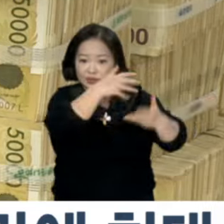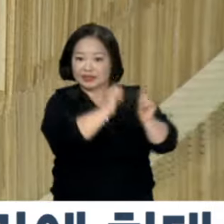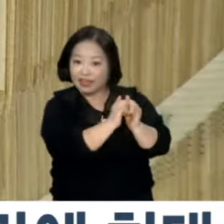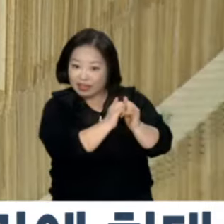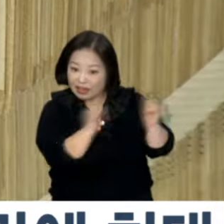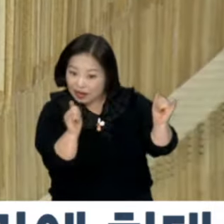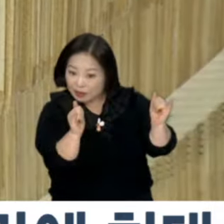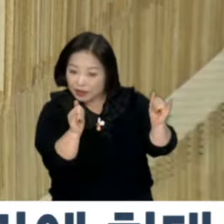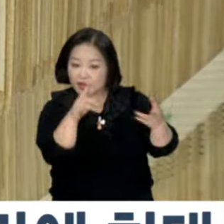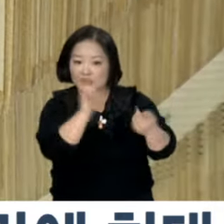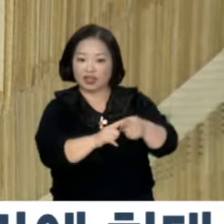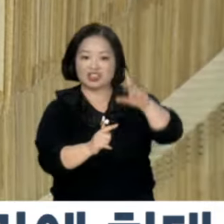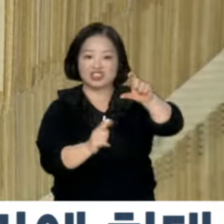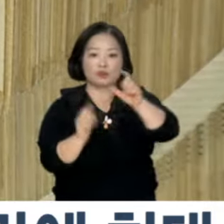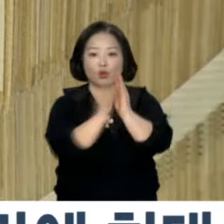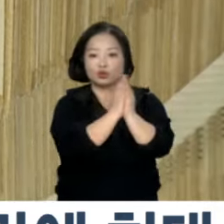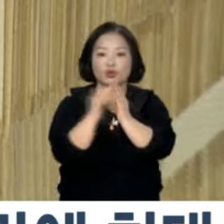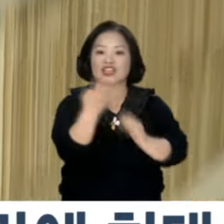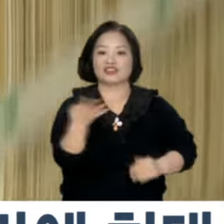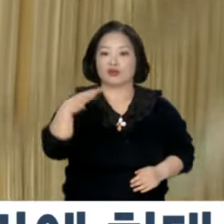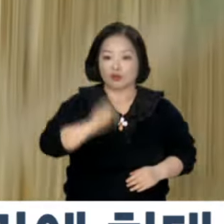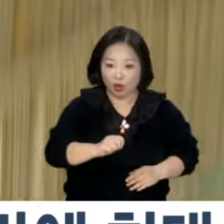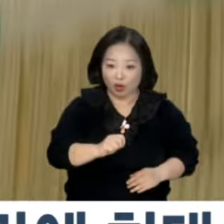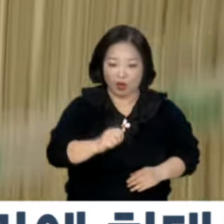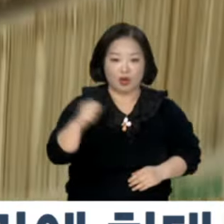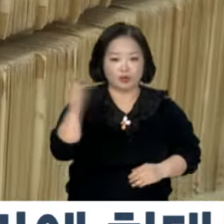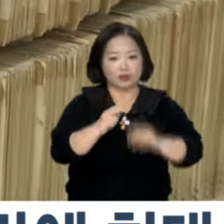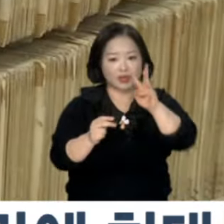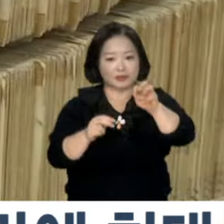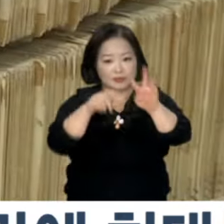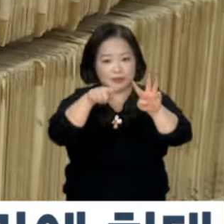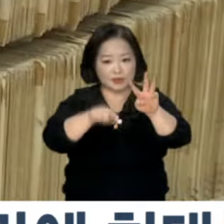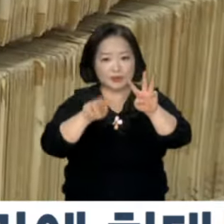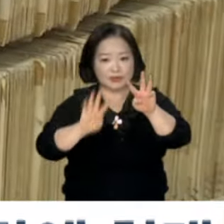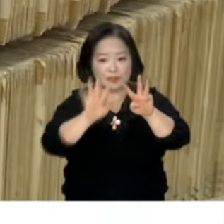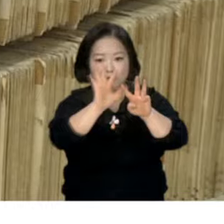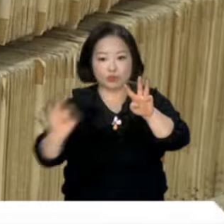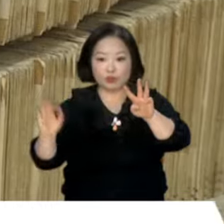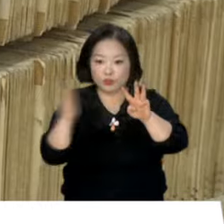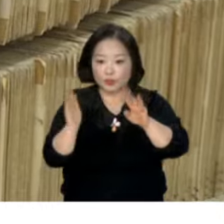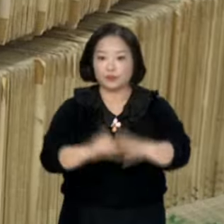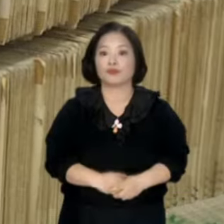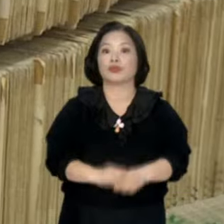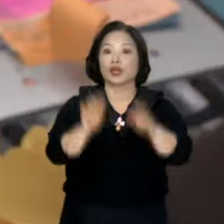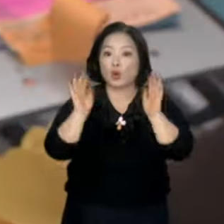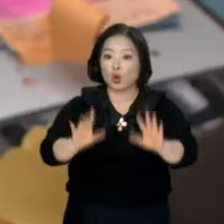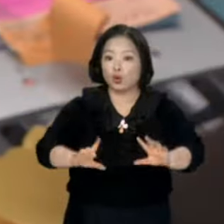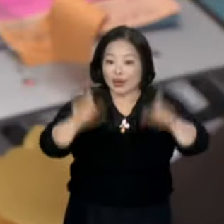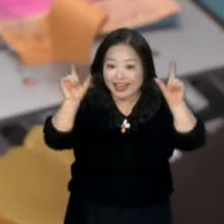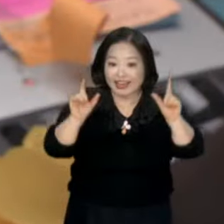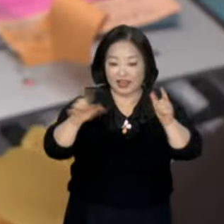조세 지출은 15조 4천억 원, 비중은 33.4%로 전망됐습니다.